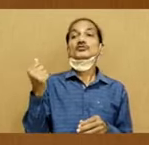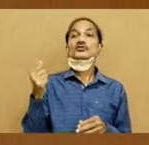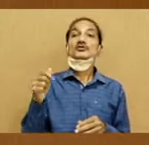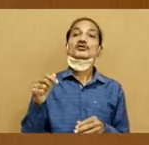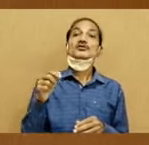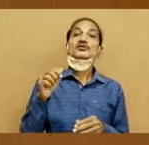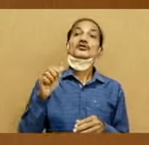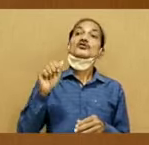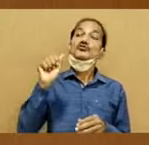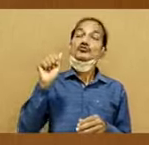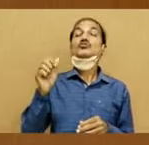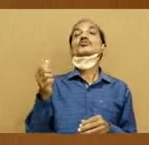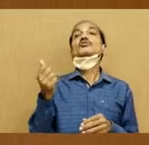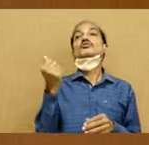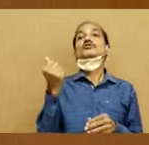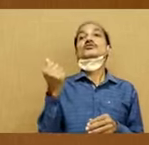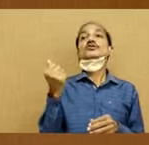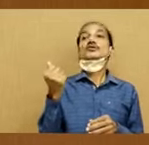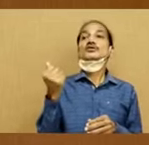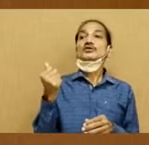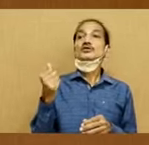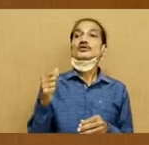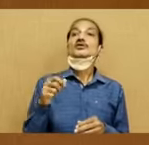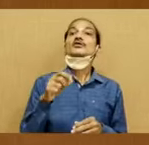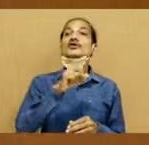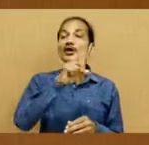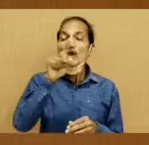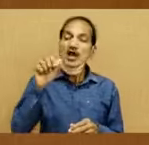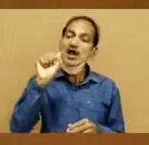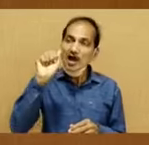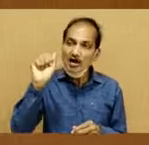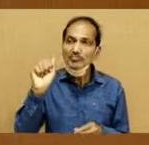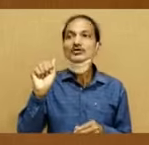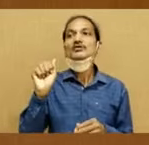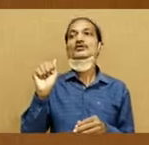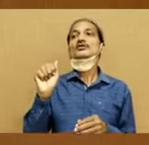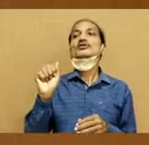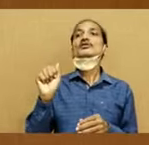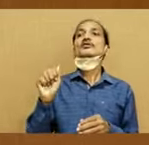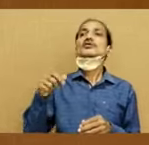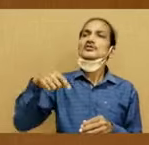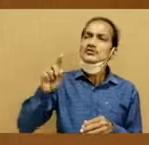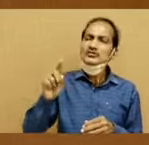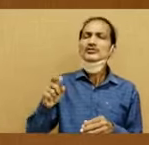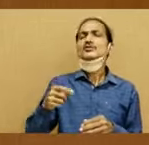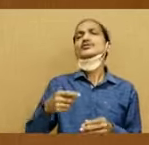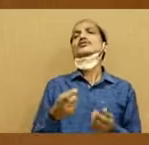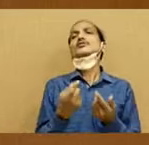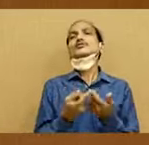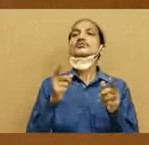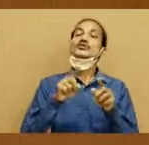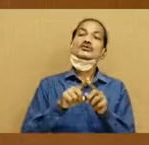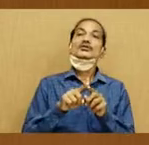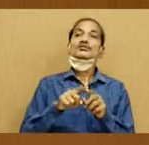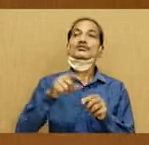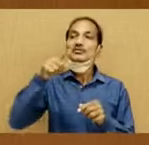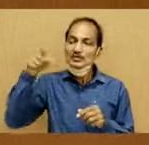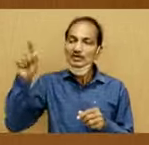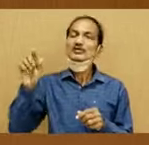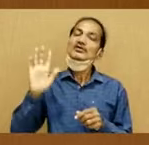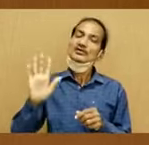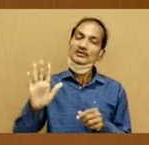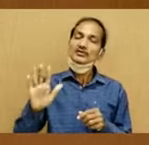ପରିବାରକୁ ସତର୍କ ରଖିଛନ୍ତି, ସେଥିପାଇଁ ଆମର ପରିସ୍ଥିତି ବର୍ତ୍ତମାନ ଆମେ ଏଇଠି ଏଇଟା ଭଲ ଗୋଟେ